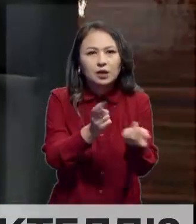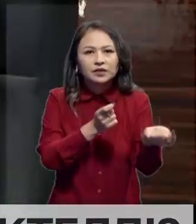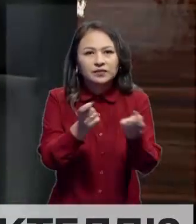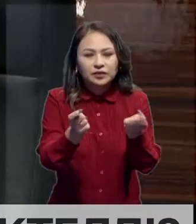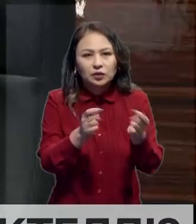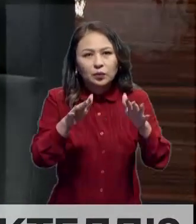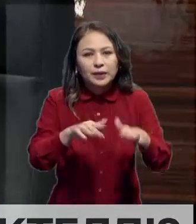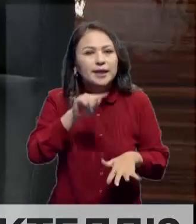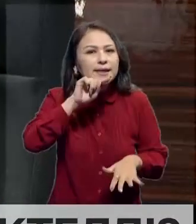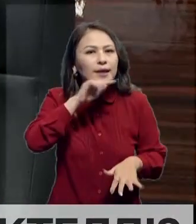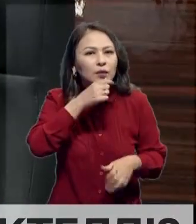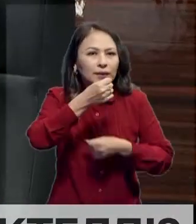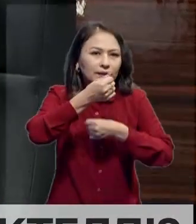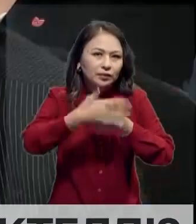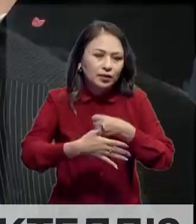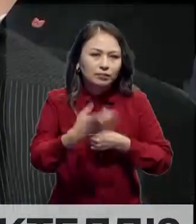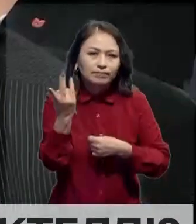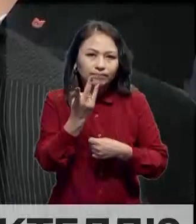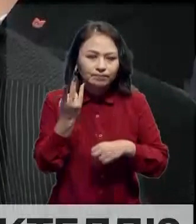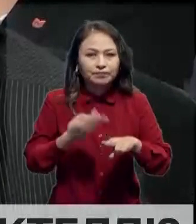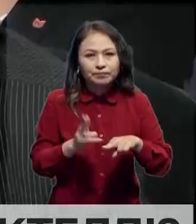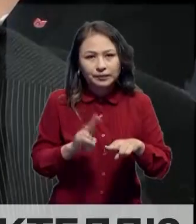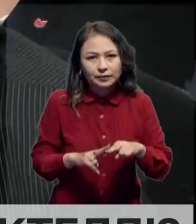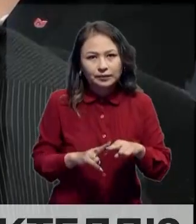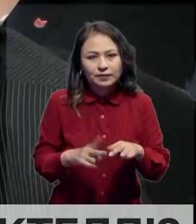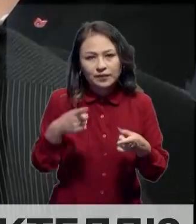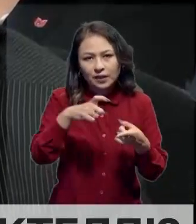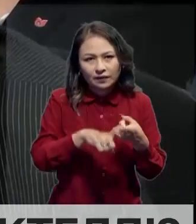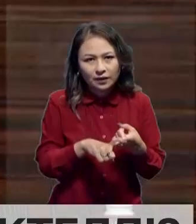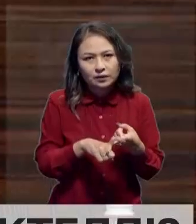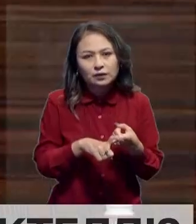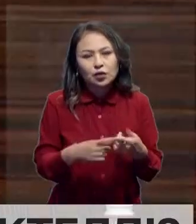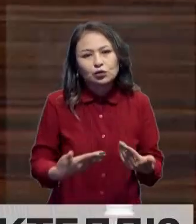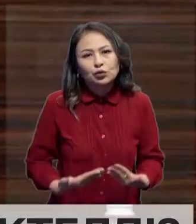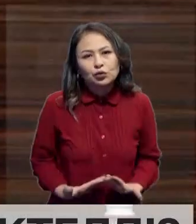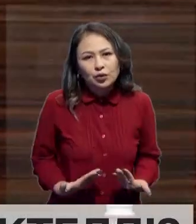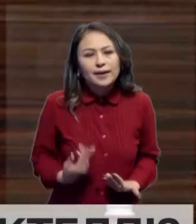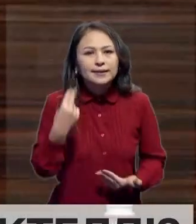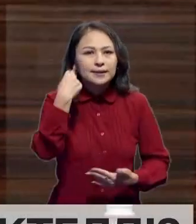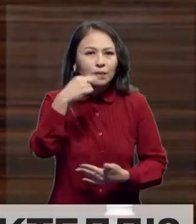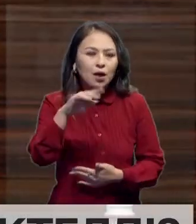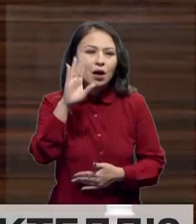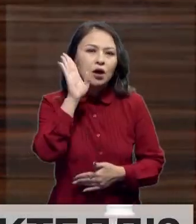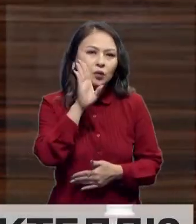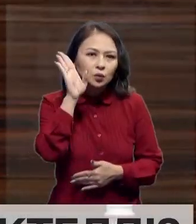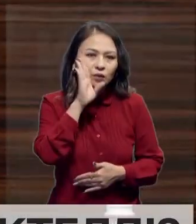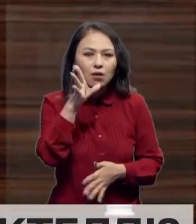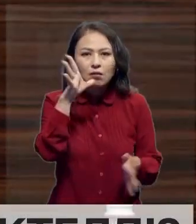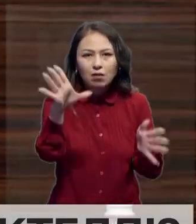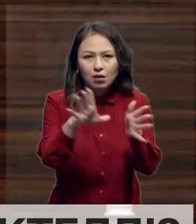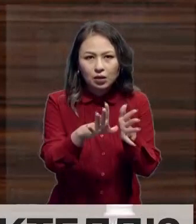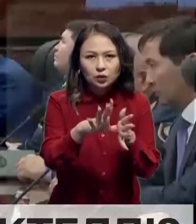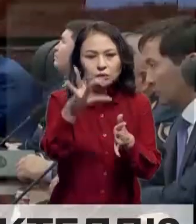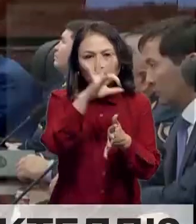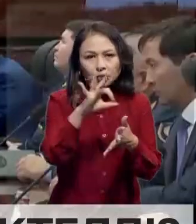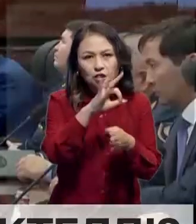өнеркәсіптік және экономикалық орталықтардың бірі болып табылады. Осыған байланысты тұрғындарды сапалы ауызсумен, электр және жылу